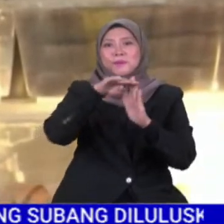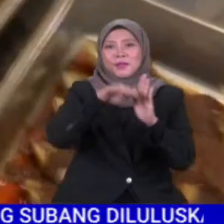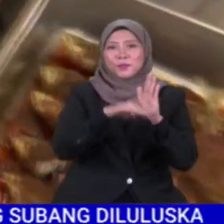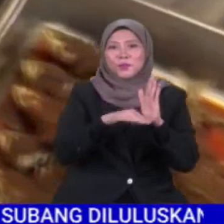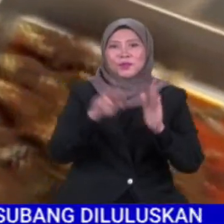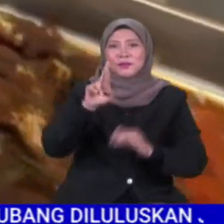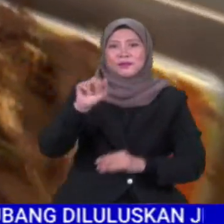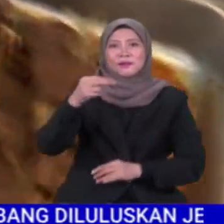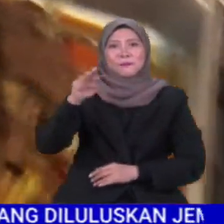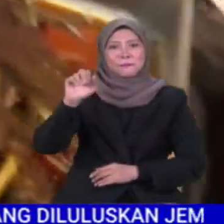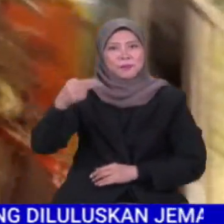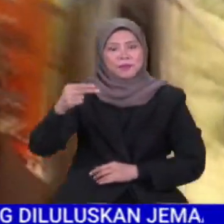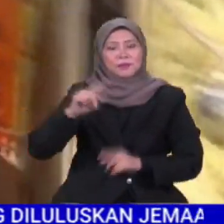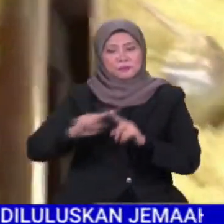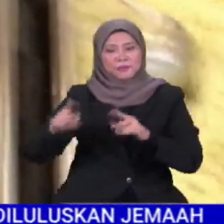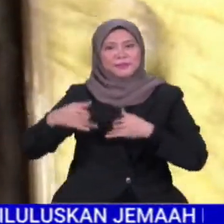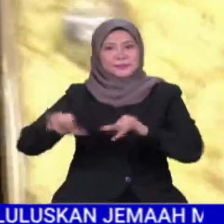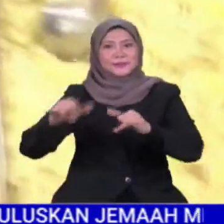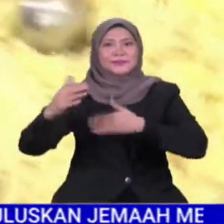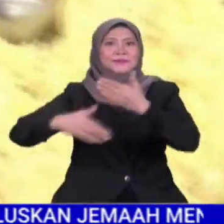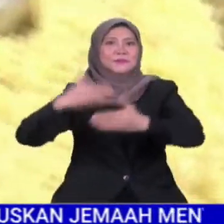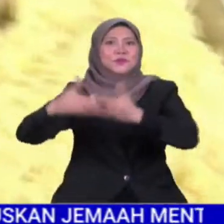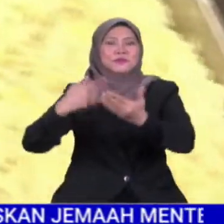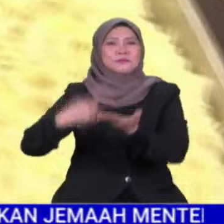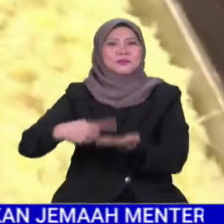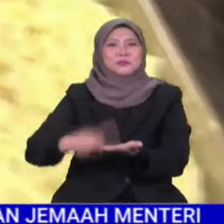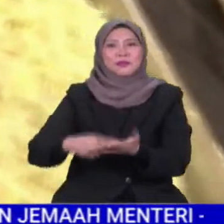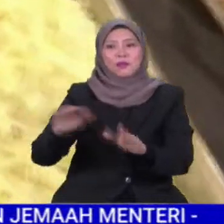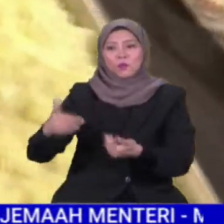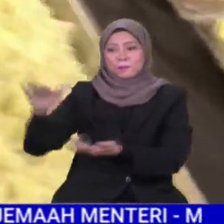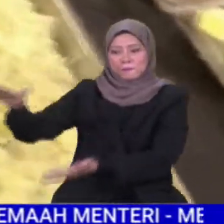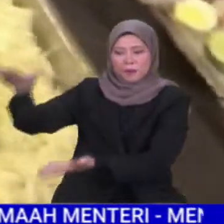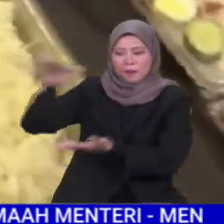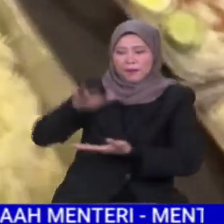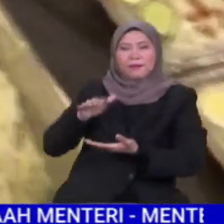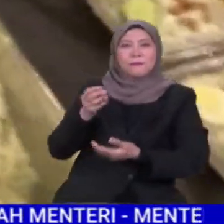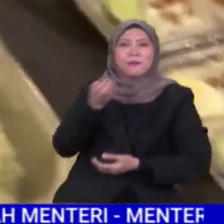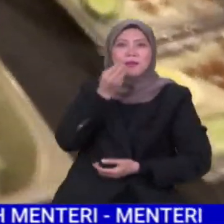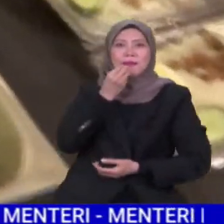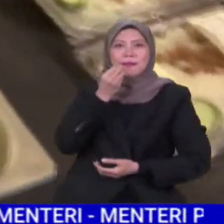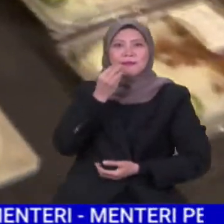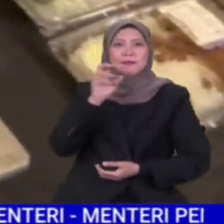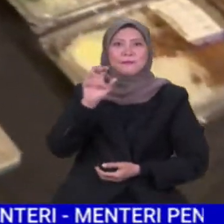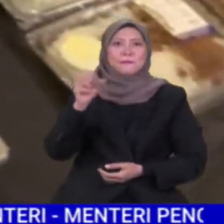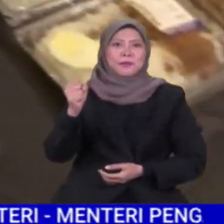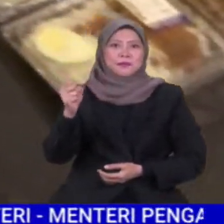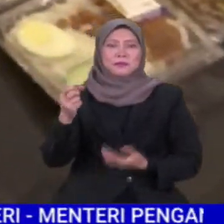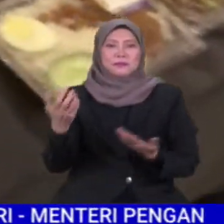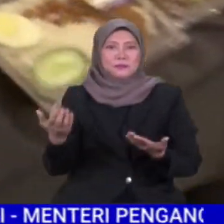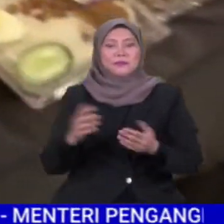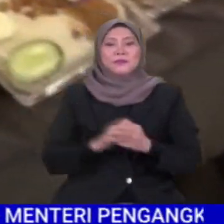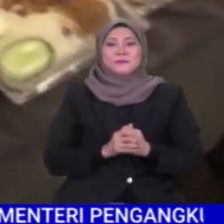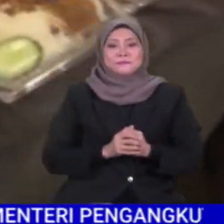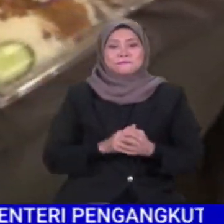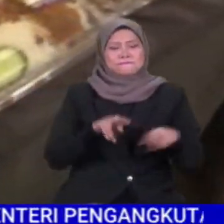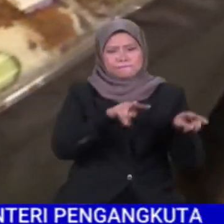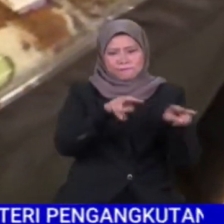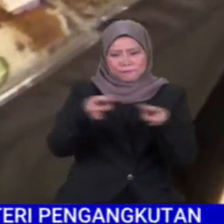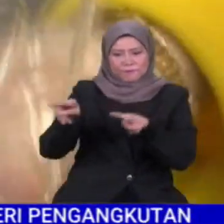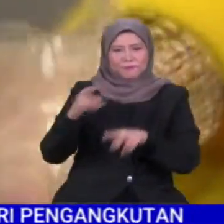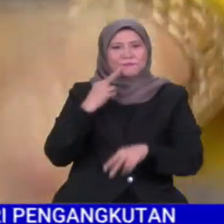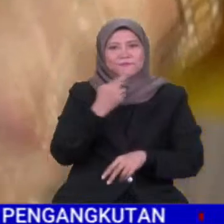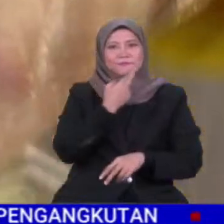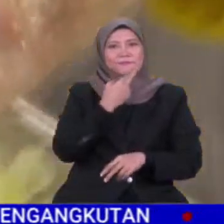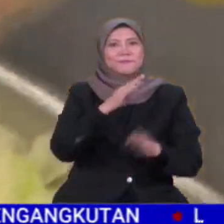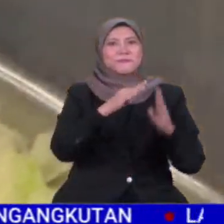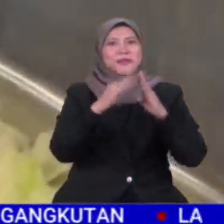Rahmah namun masih dalam proses perbincangan bagi mendapatkan bekalan barangan basah. Beliau berkata demikian ketika meninjau sajian Menu Rahmah di sebuah